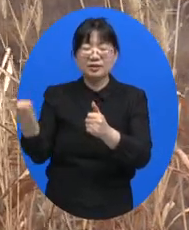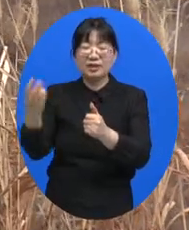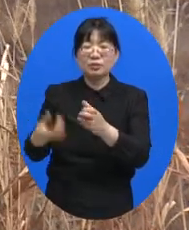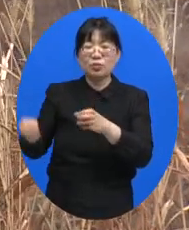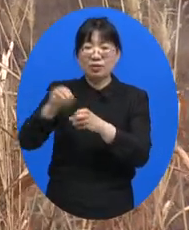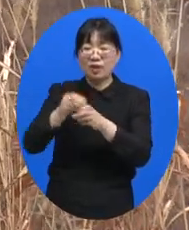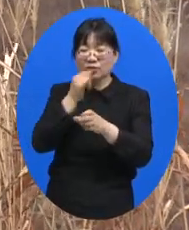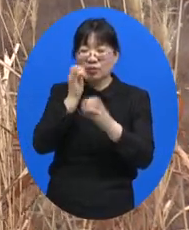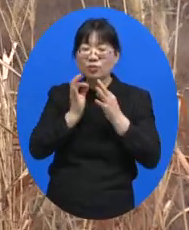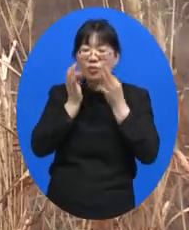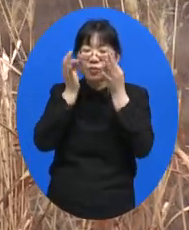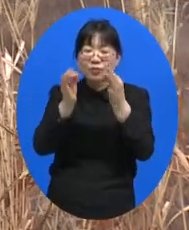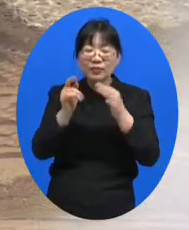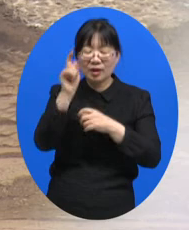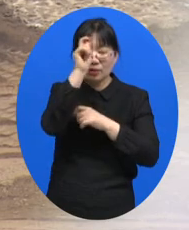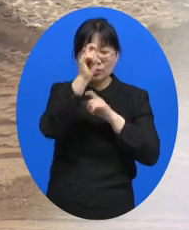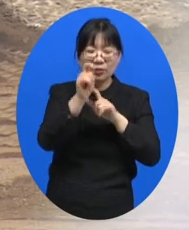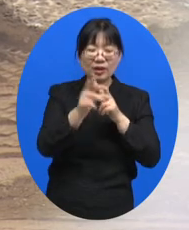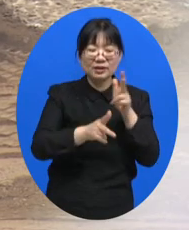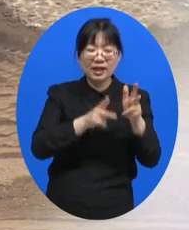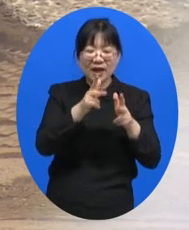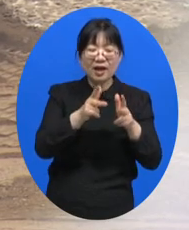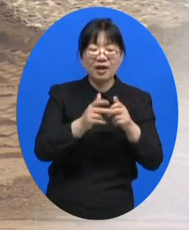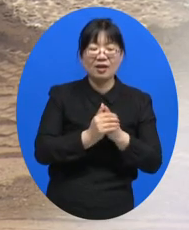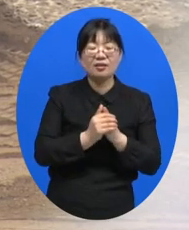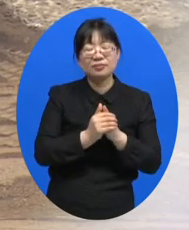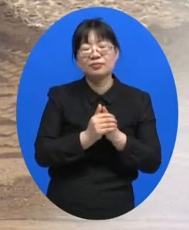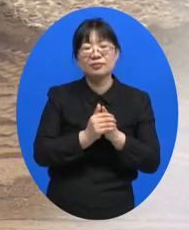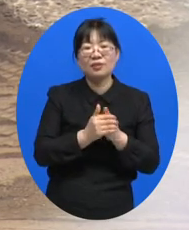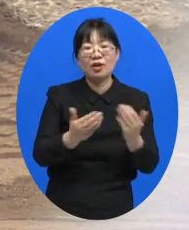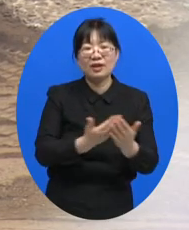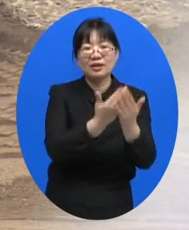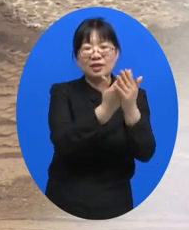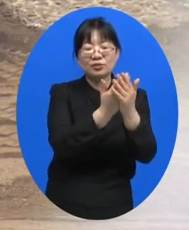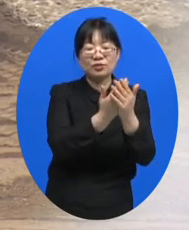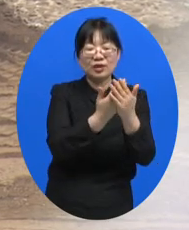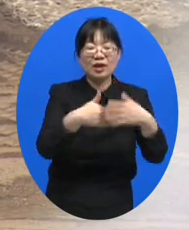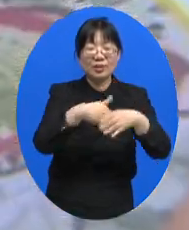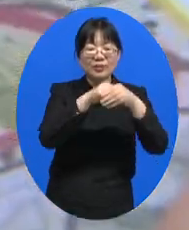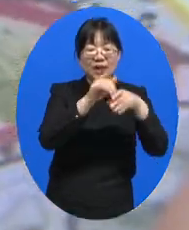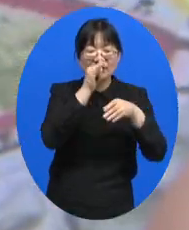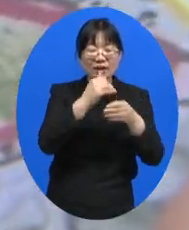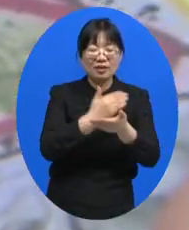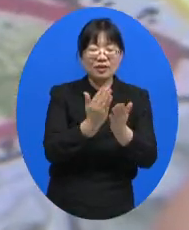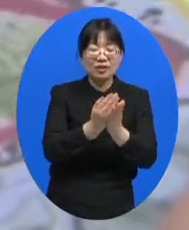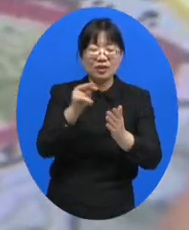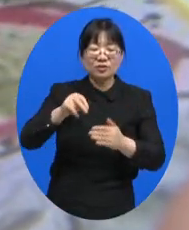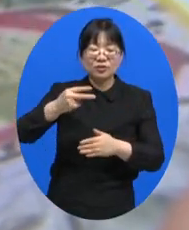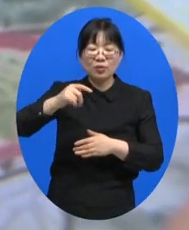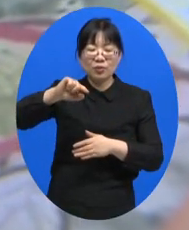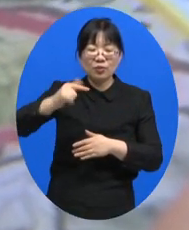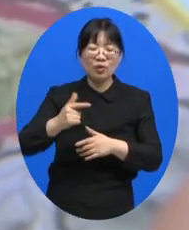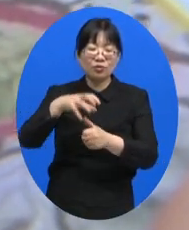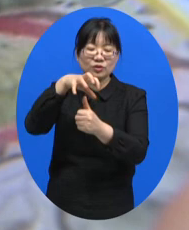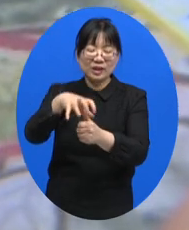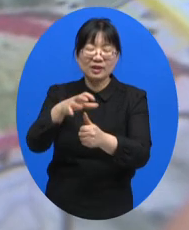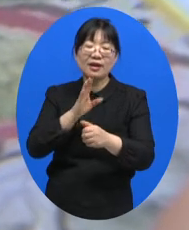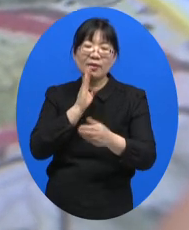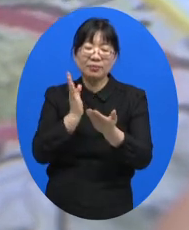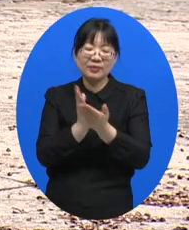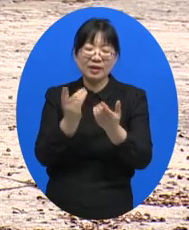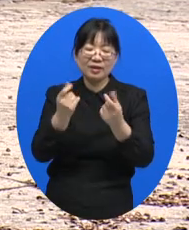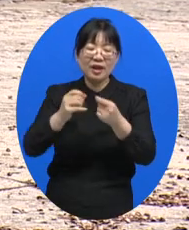함께 노력하고 고향사랑 기부제 상호 모금 활성화 방안 마련에도 손을 잡습니다. 각종 수도권 규제를 합리적으로